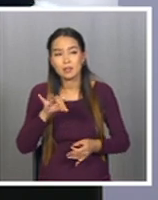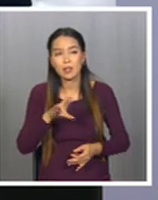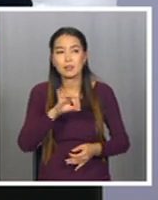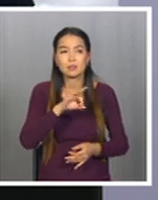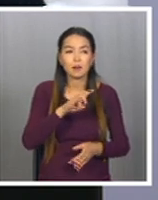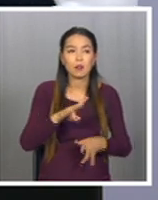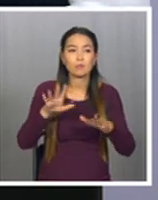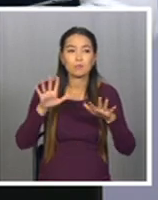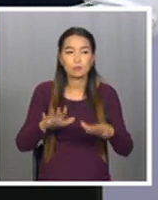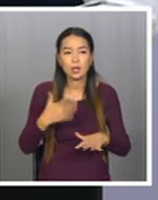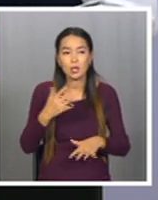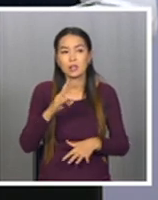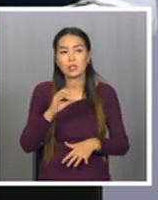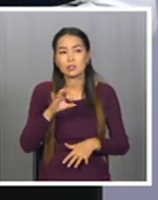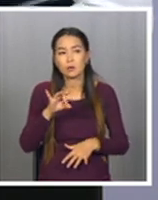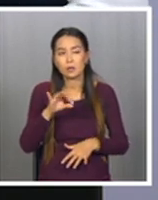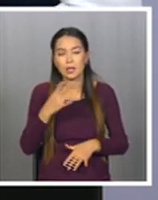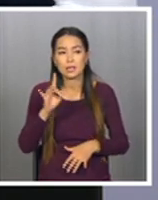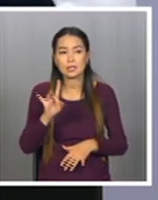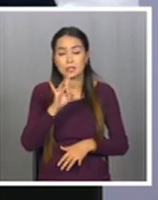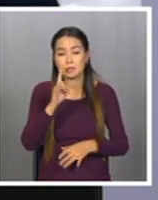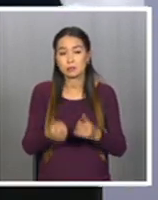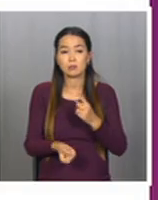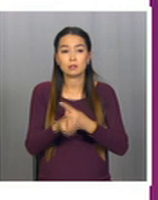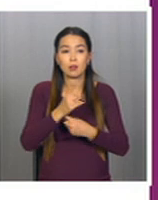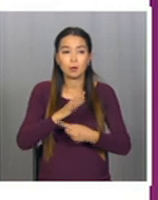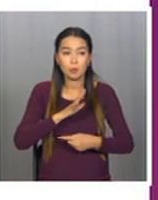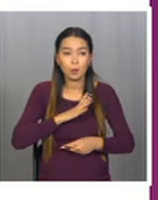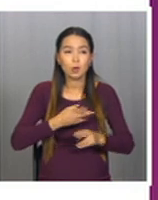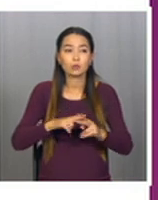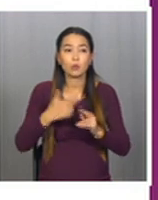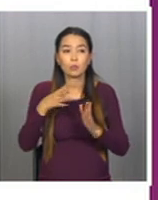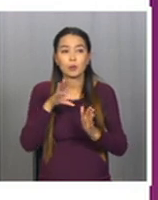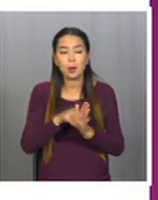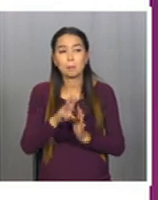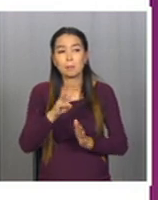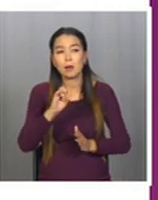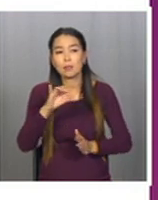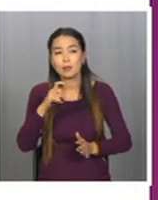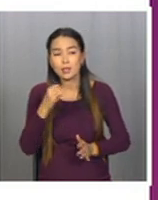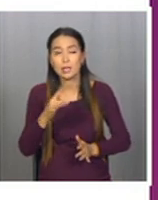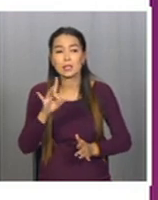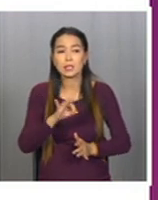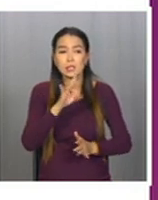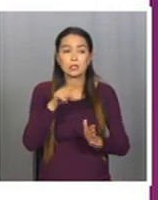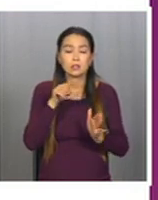құдаланған Нестариан діні келді. Сонымен қатар манихейлік діни ілімдерді